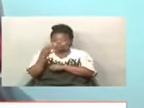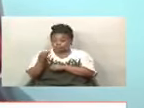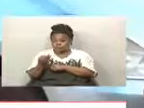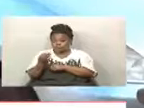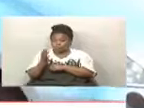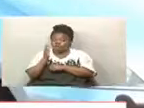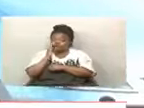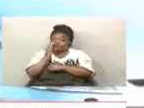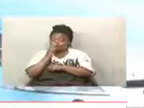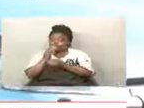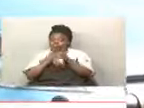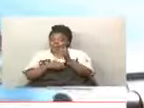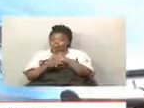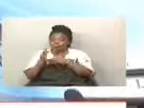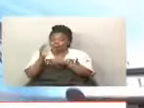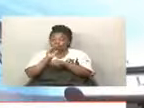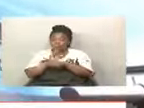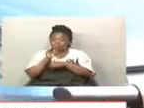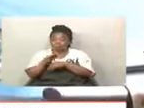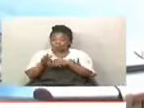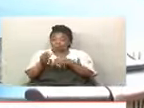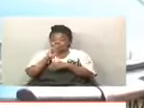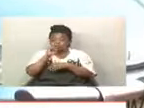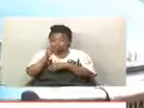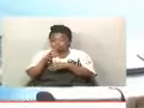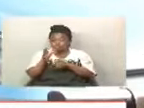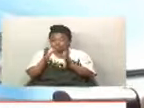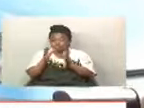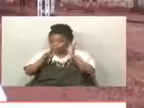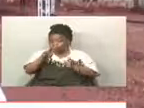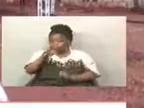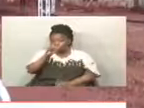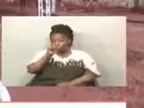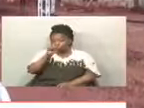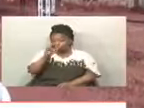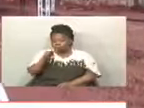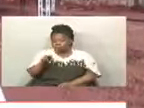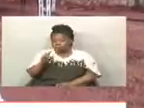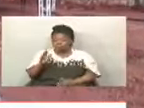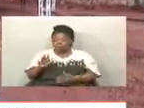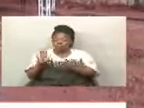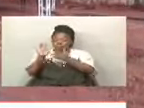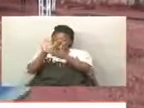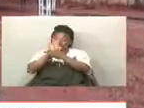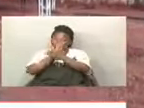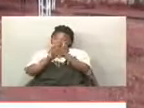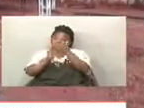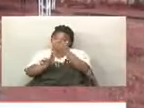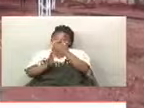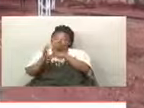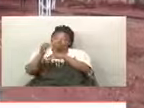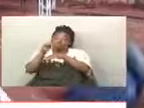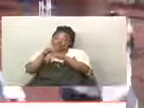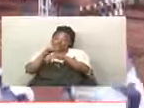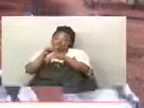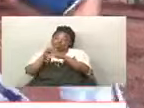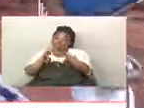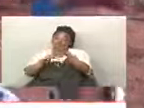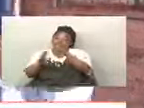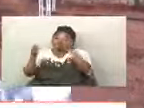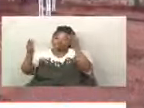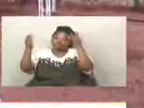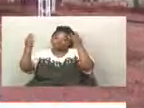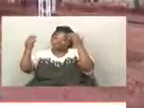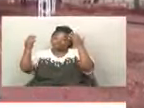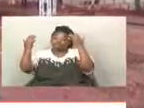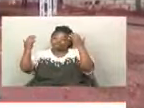kya Katonda. N'omusumba w'ekkanisa ya Answer Christian Church ewa tangu tusule maso ga Mukama, tuyite Katonda, tuanike mikono